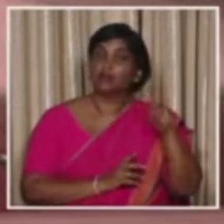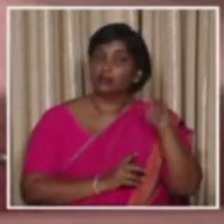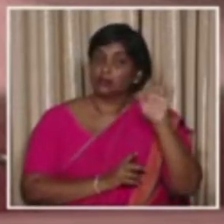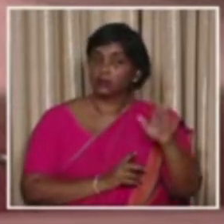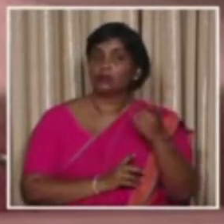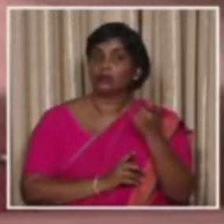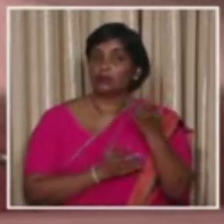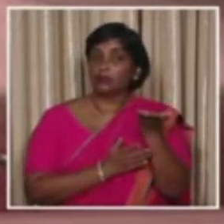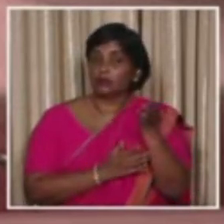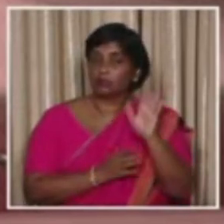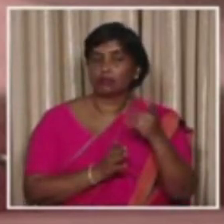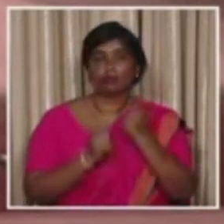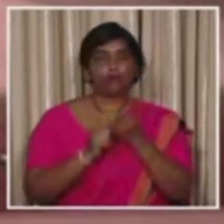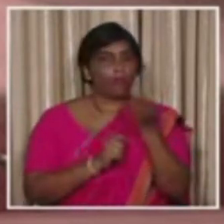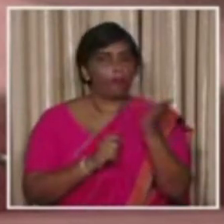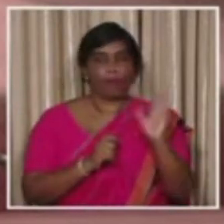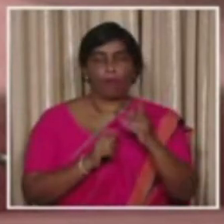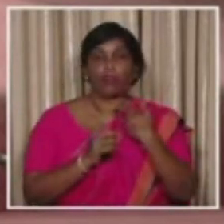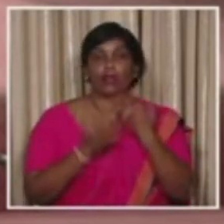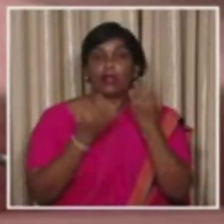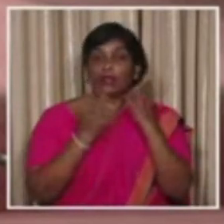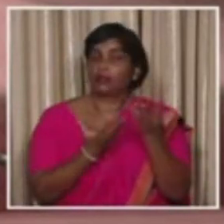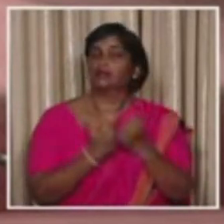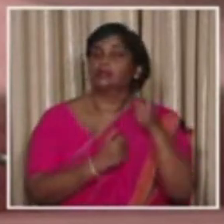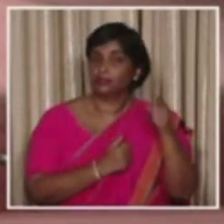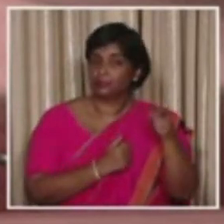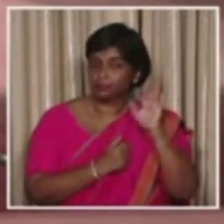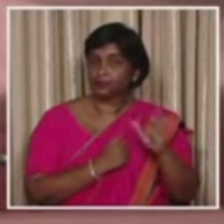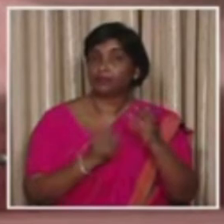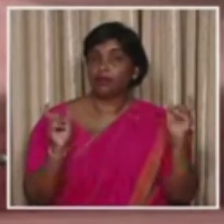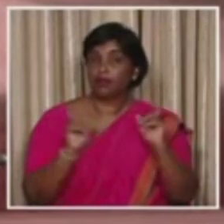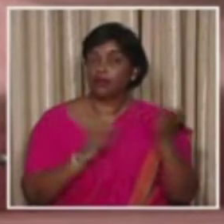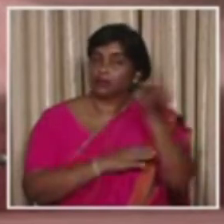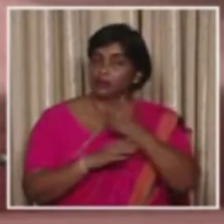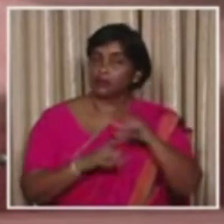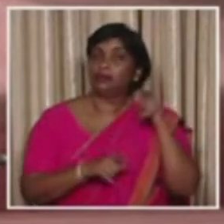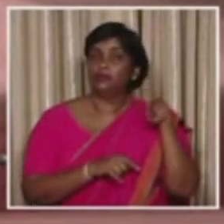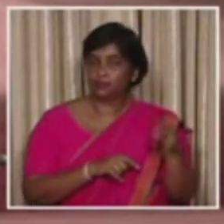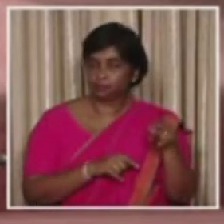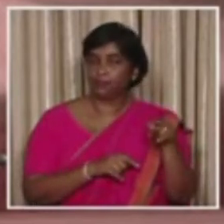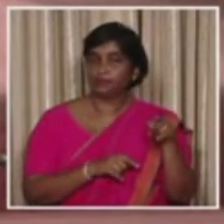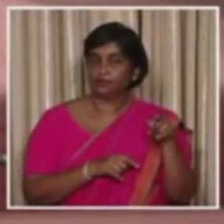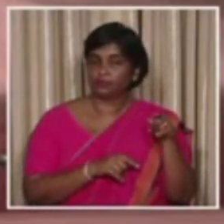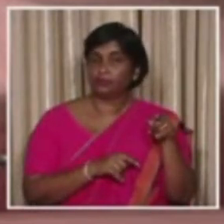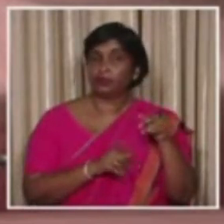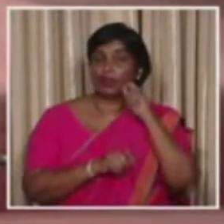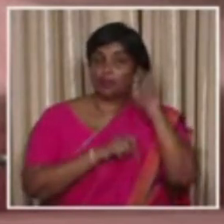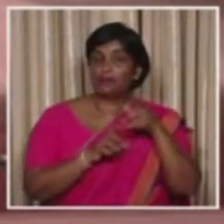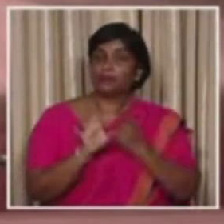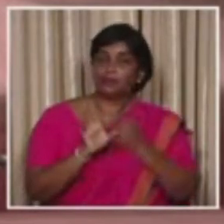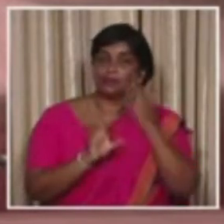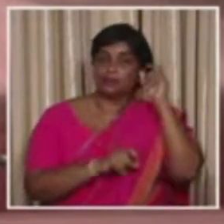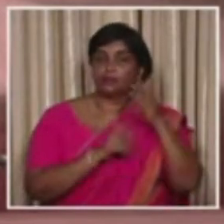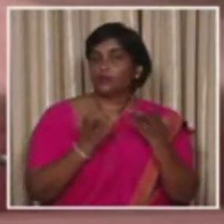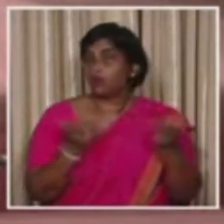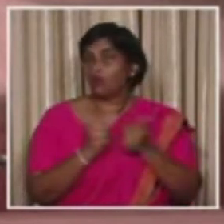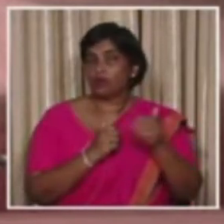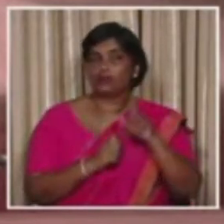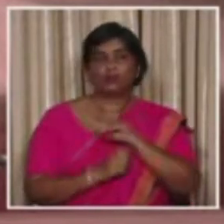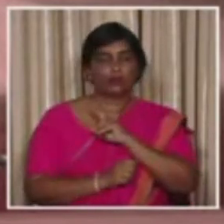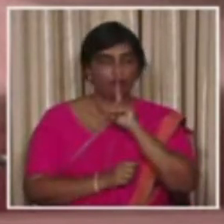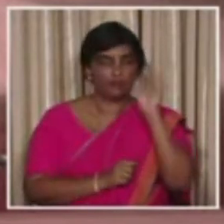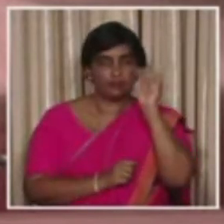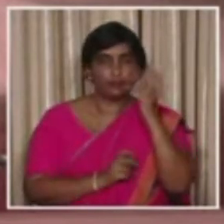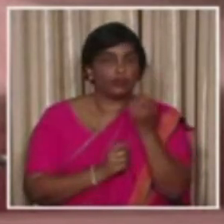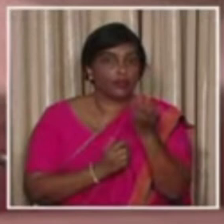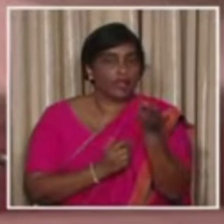வேண்டும், எங்களுடைய உறவுகளுக்கு என்ன நடந்தது, பகிரங்கமாக இந்த அரசாங்கம் அறிவிக்க வேண்டும். ஆனால் இங்கே எதுவுமே நடக்கவில்லை.